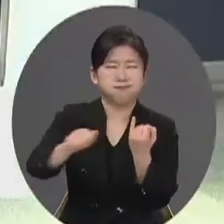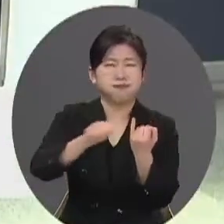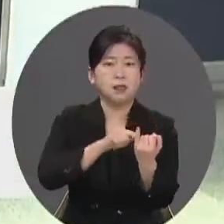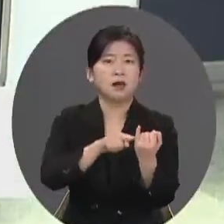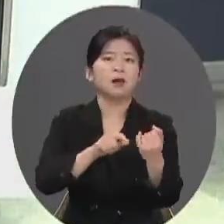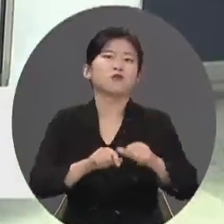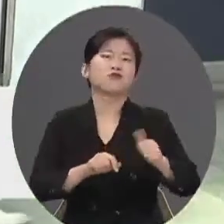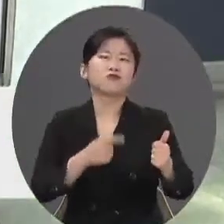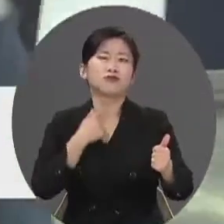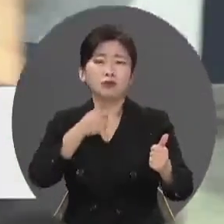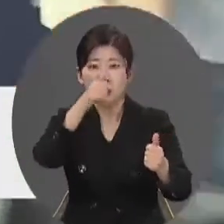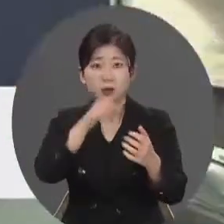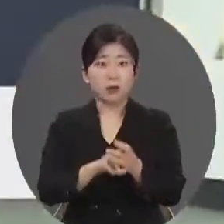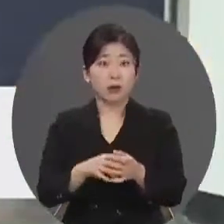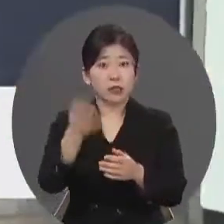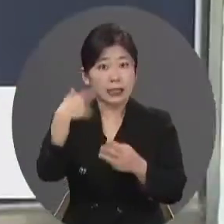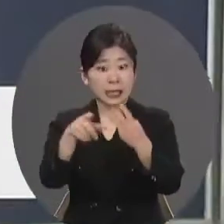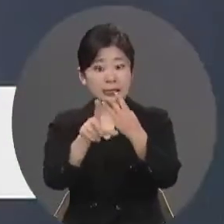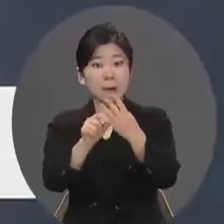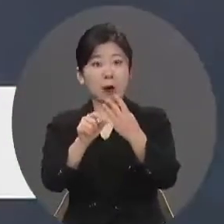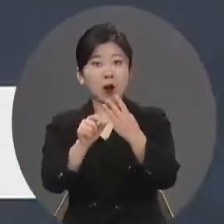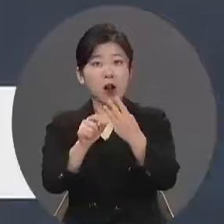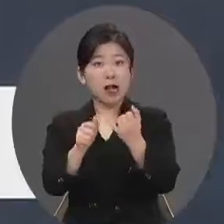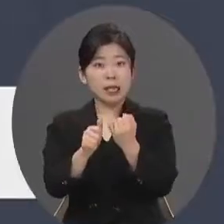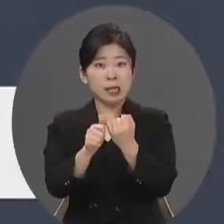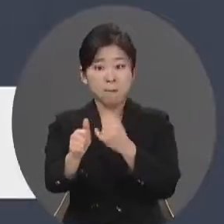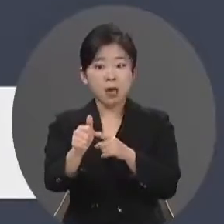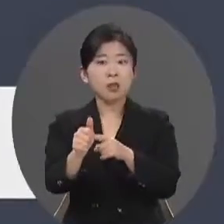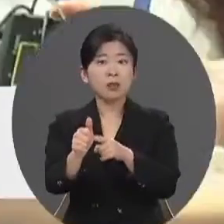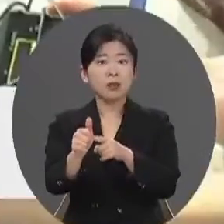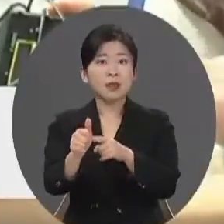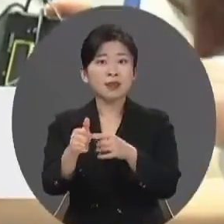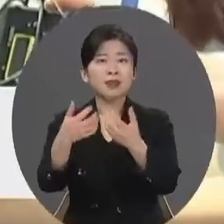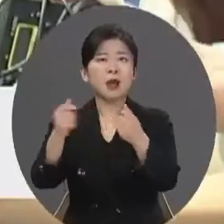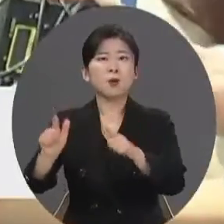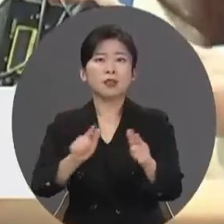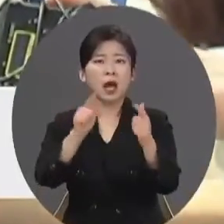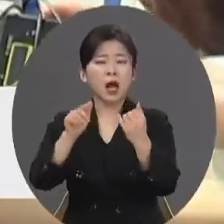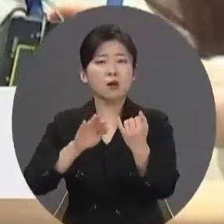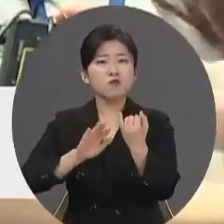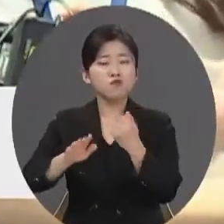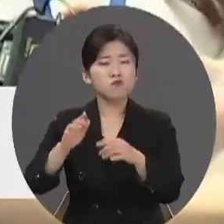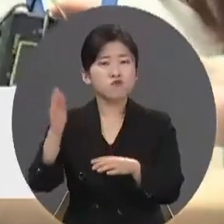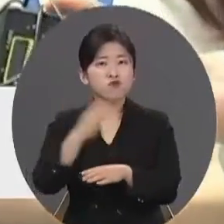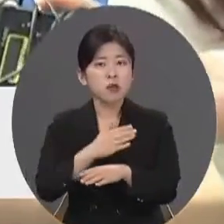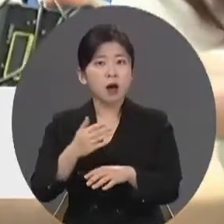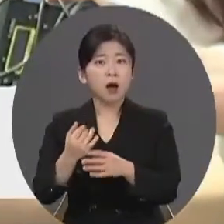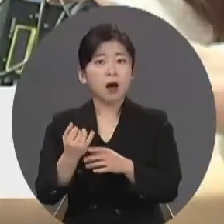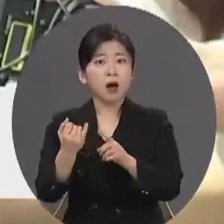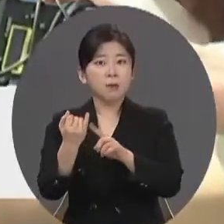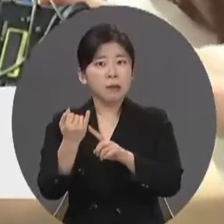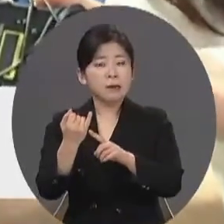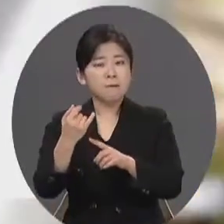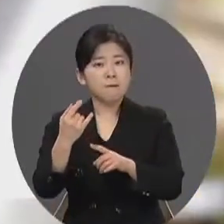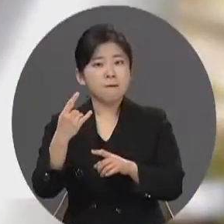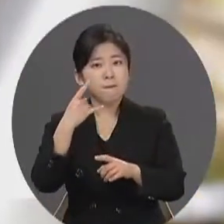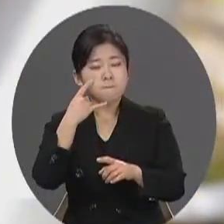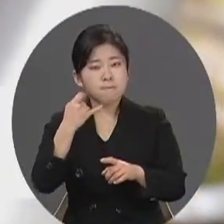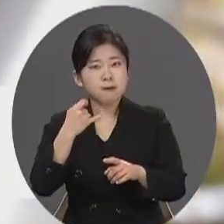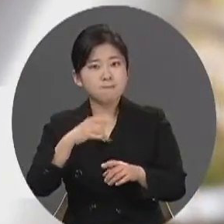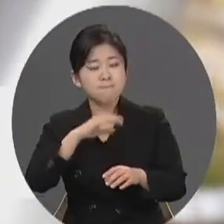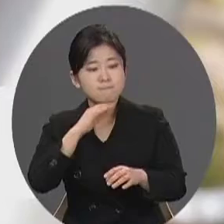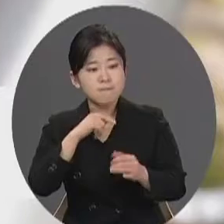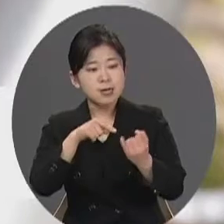지난 3월경 남편과 별거 상태가 되면서 업 부부 안의 갈등과 또 자녀에 대한 불만